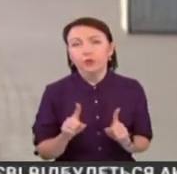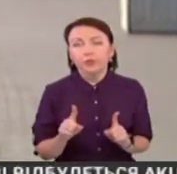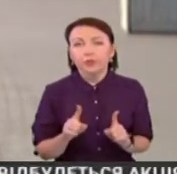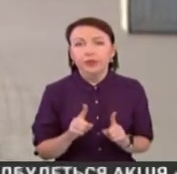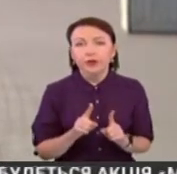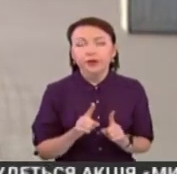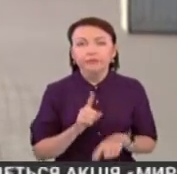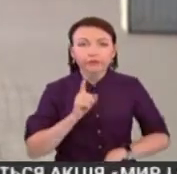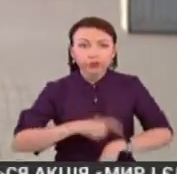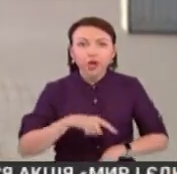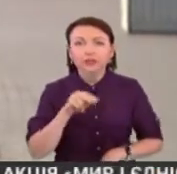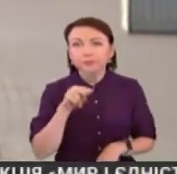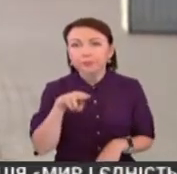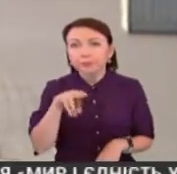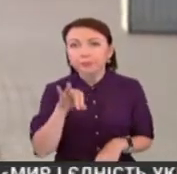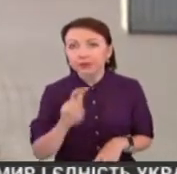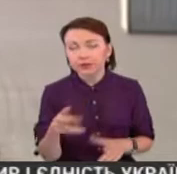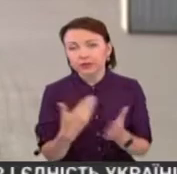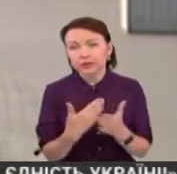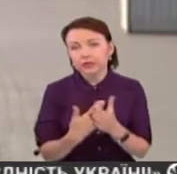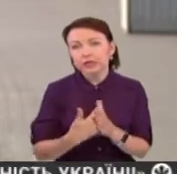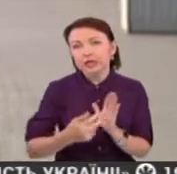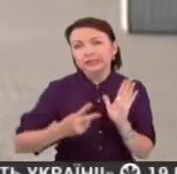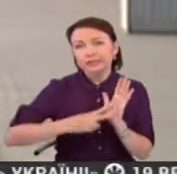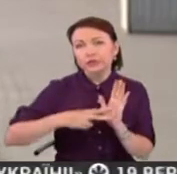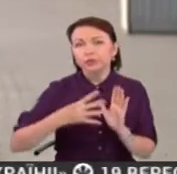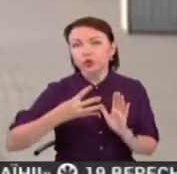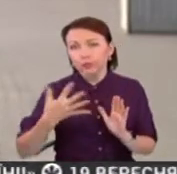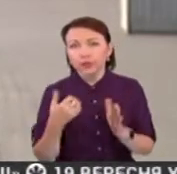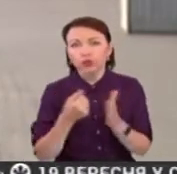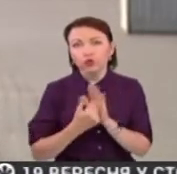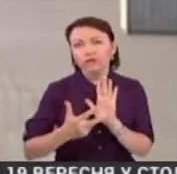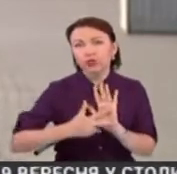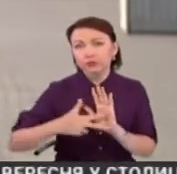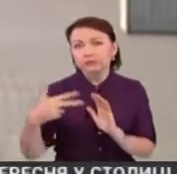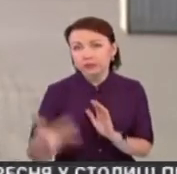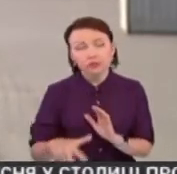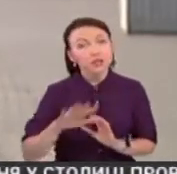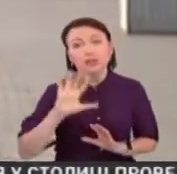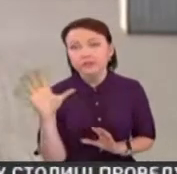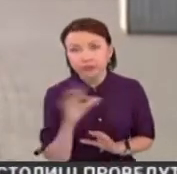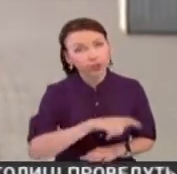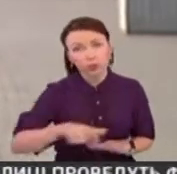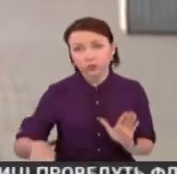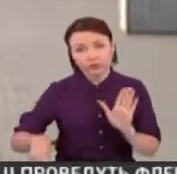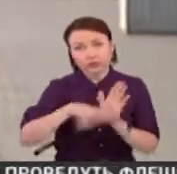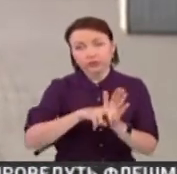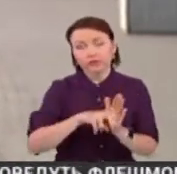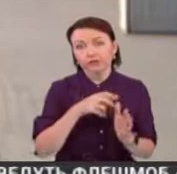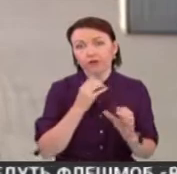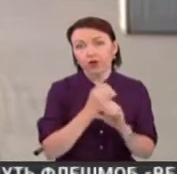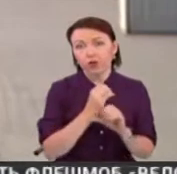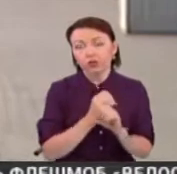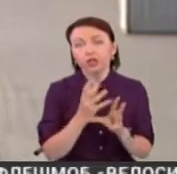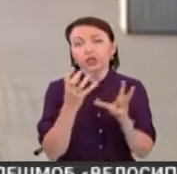в годину пік, це приблизно з без 15:08 до половини 9:00, не всі можуть вміститися в вагони. Ну, і